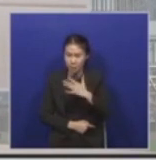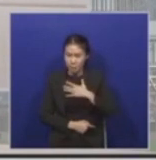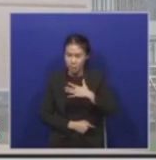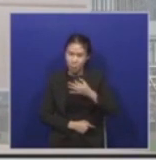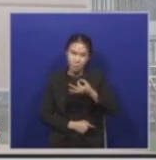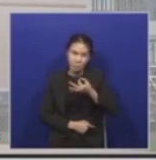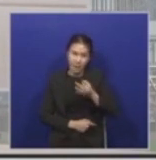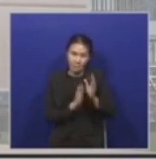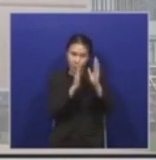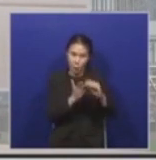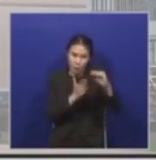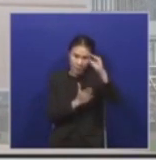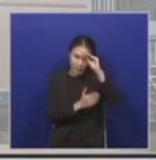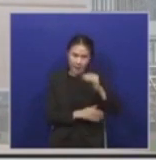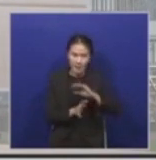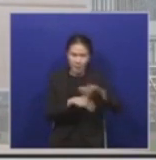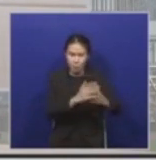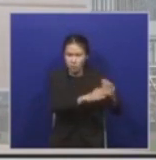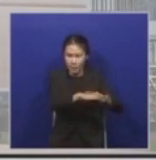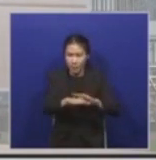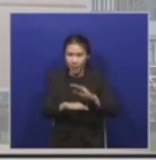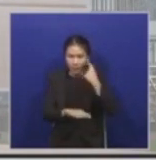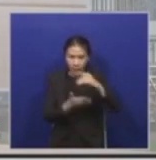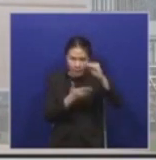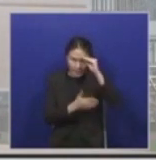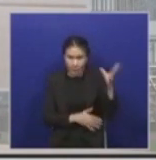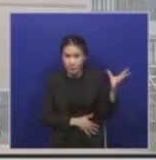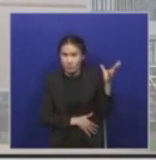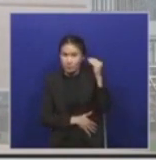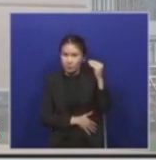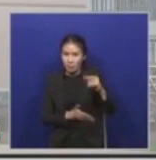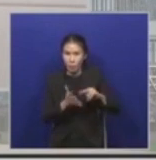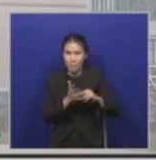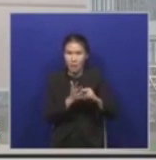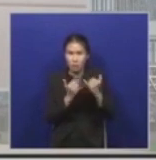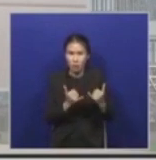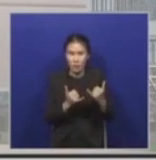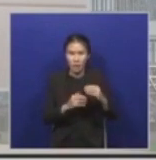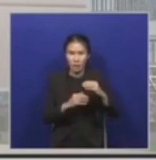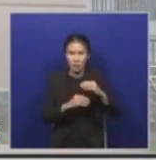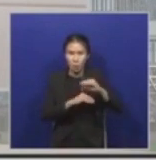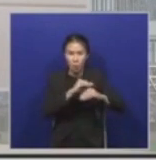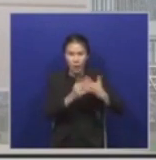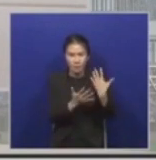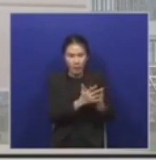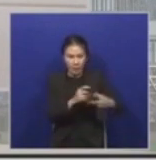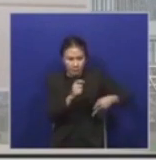บุรีฟังพี่จีรายุไว้ให้ดีนะจ๊ะจะบอกให้เขาตัดงบตัดงบเท่าไหร่รู้ไหมครับท่านประธานครับ